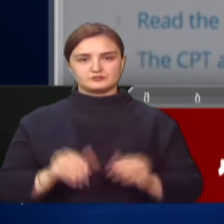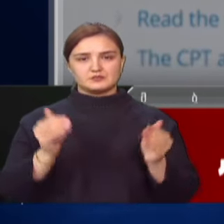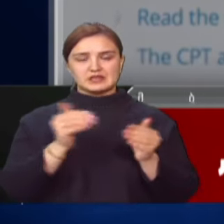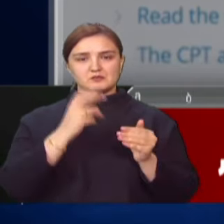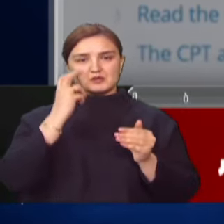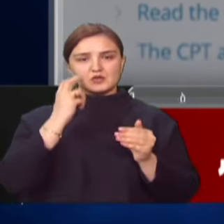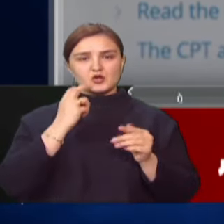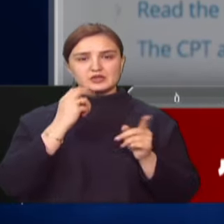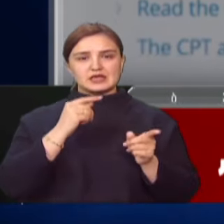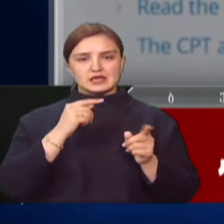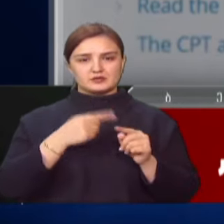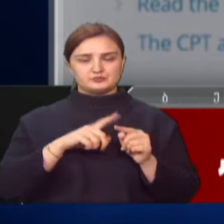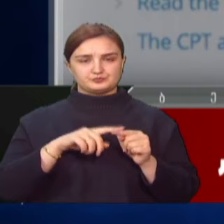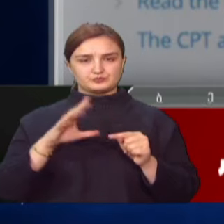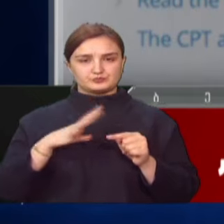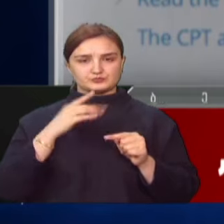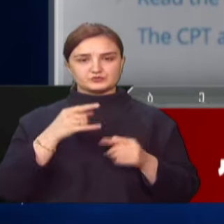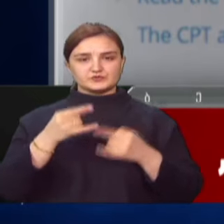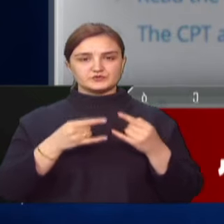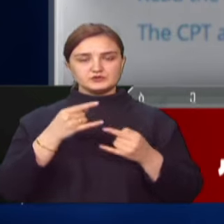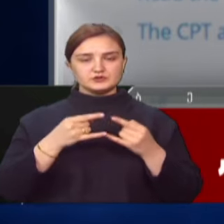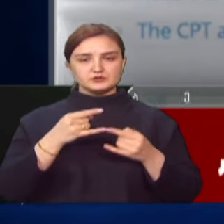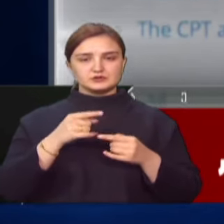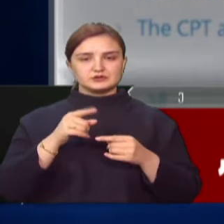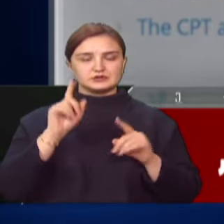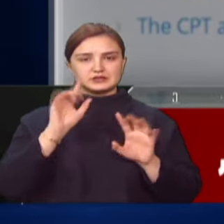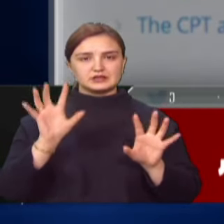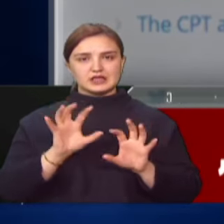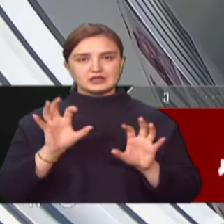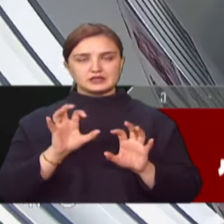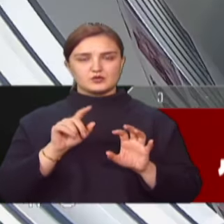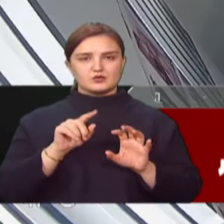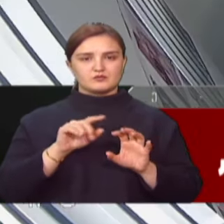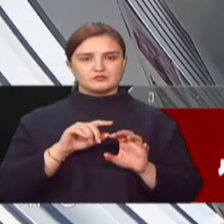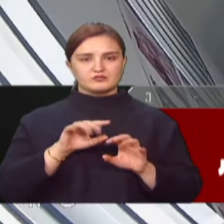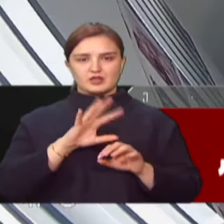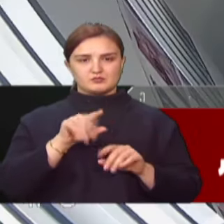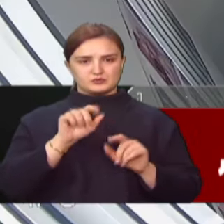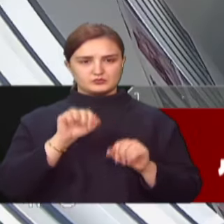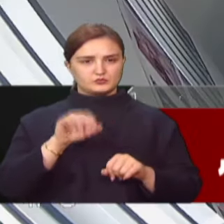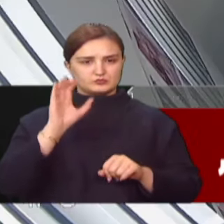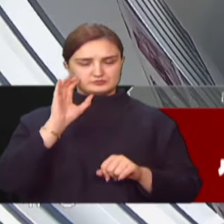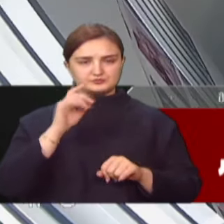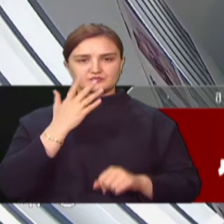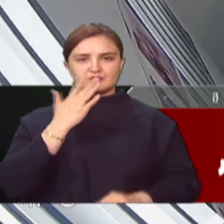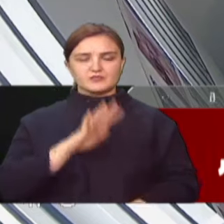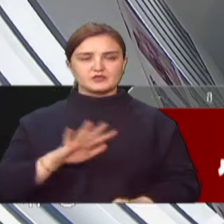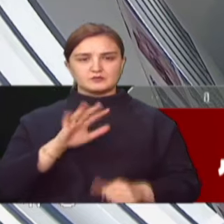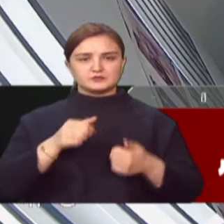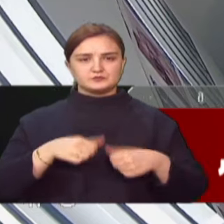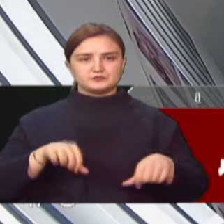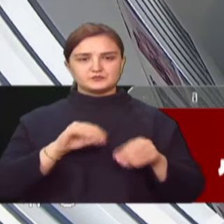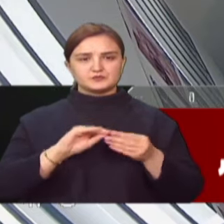ან სახლიდან წიგნებზე წვდომა და არ ჰქონდათ ტელევიზიაზე, რადიოსა და პრესაზე წვდომა. Europoli კომიტეტი რამდენიმე პრობლემურ